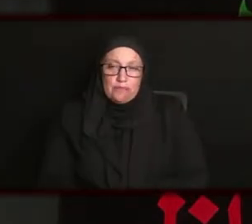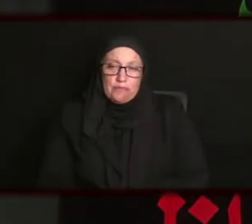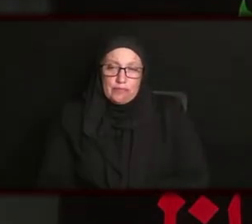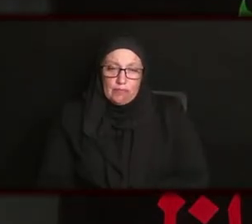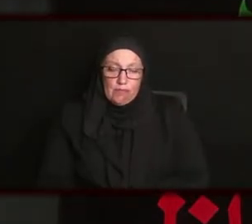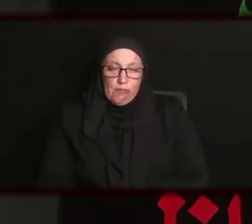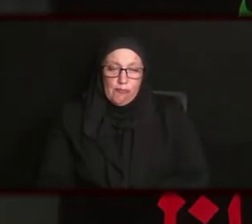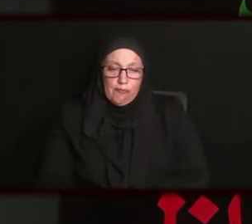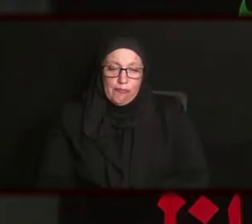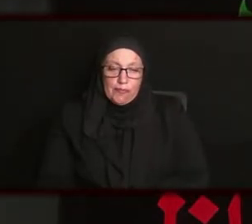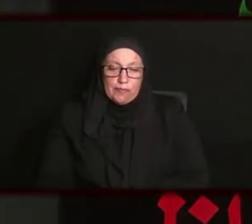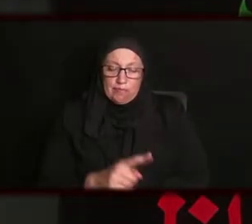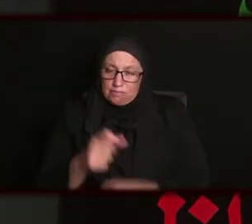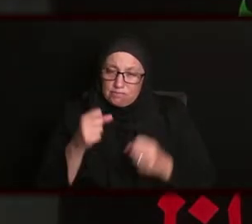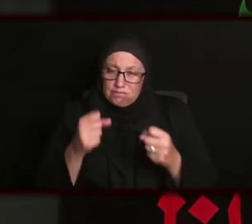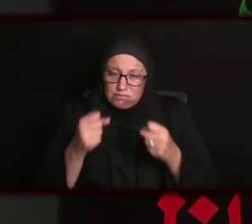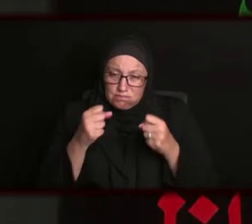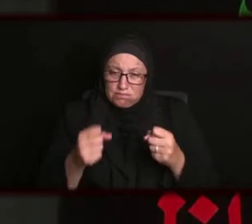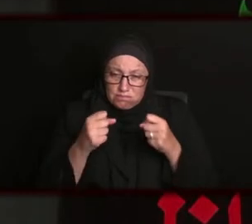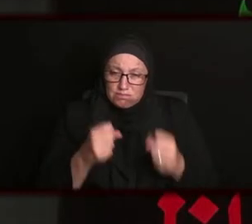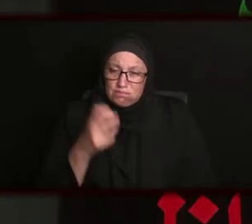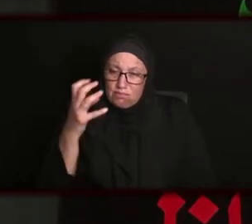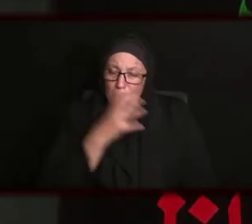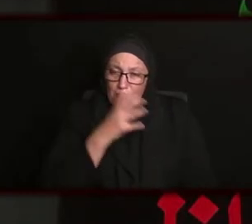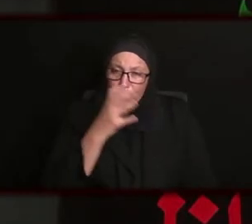the core. وَزُلْزِلُوا.